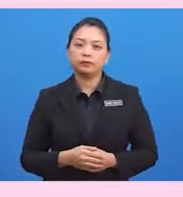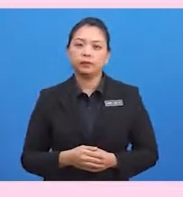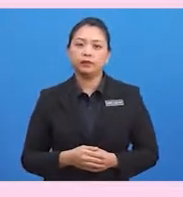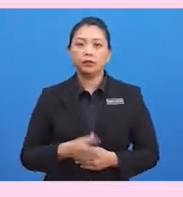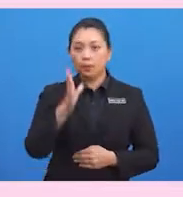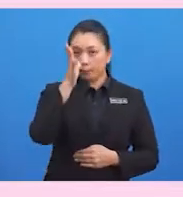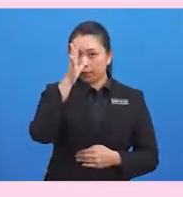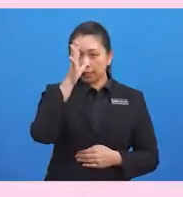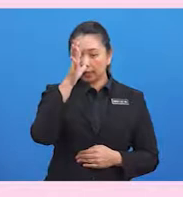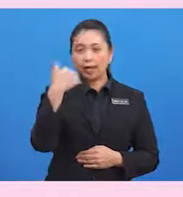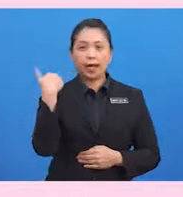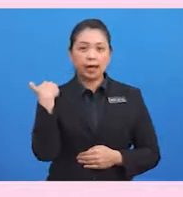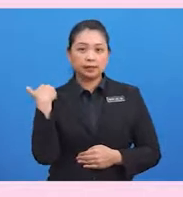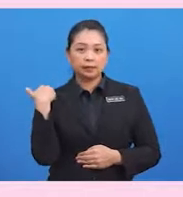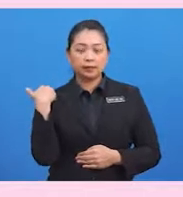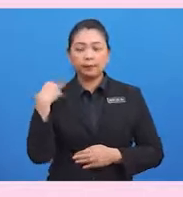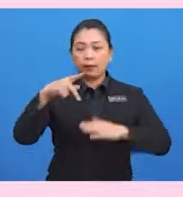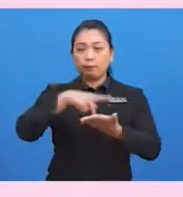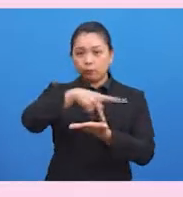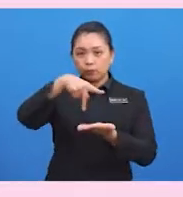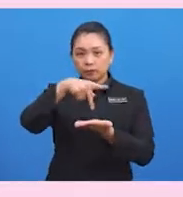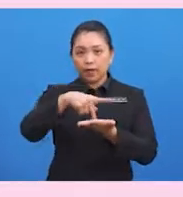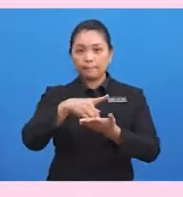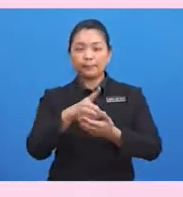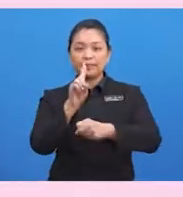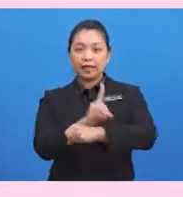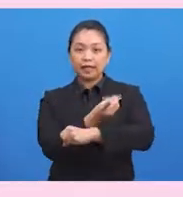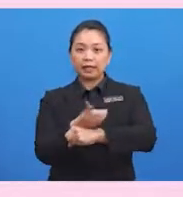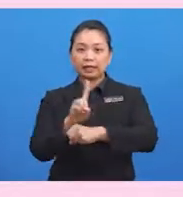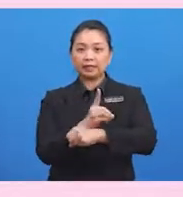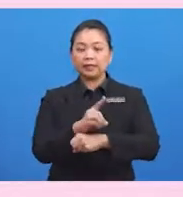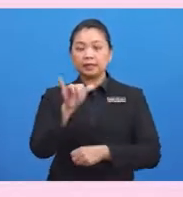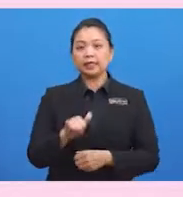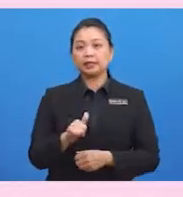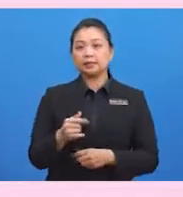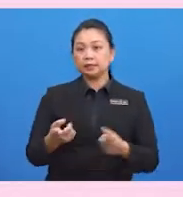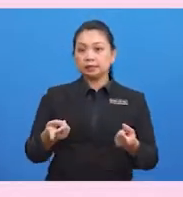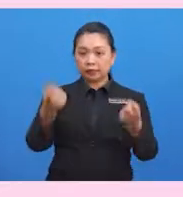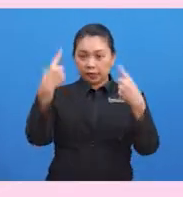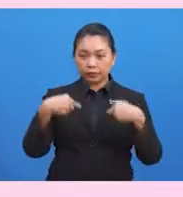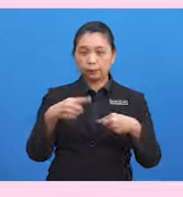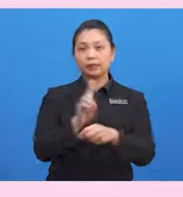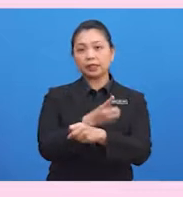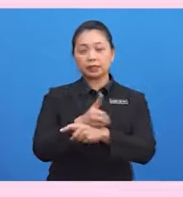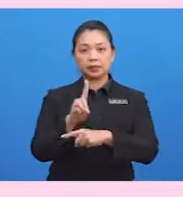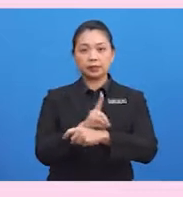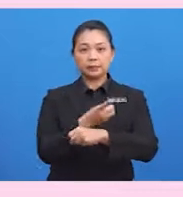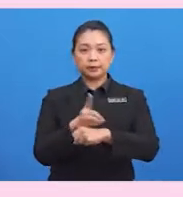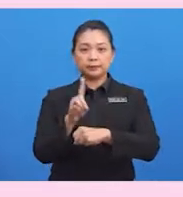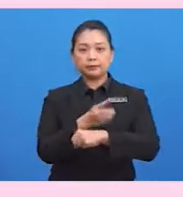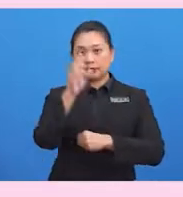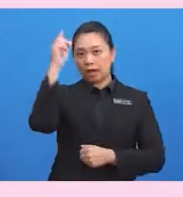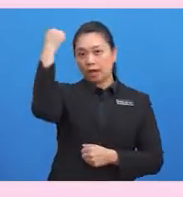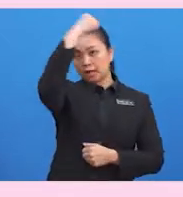merupakan sebuah pusat perdagangan yang dikunjungi oleh pedagang-pedagang Arab selain Melaka Melaka